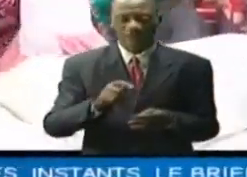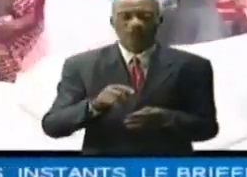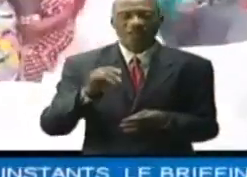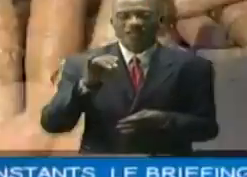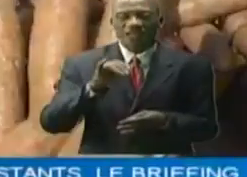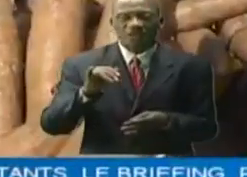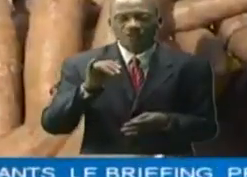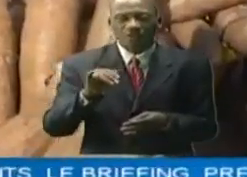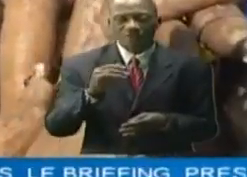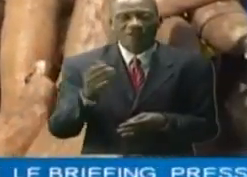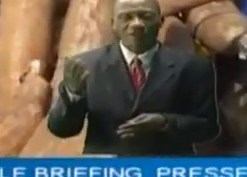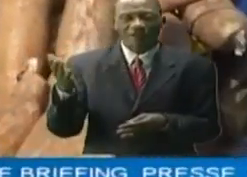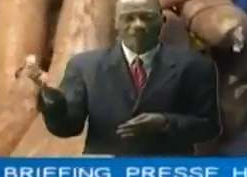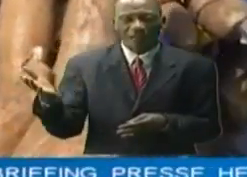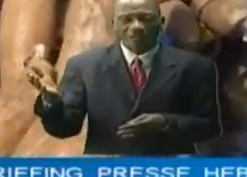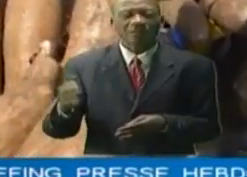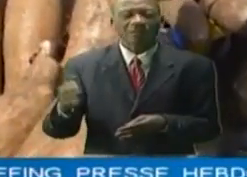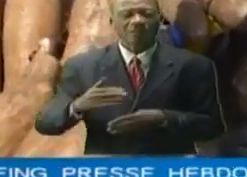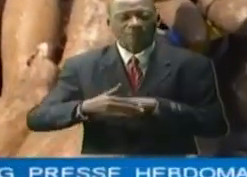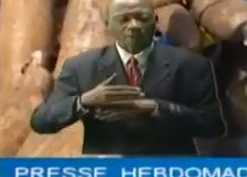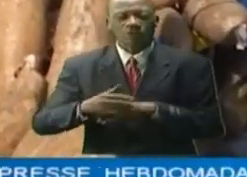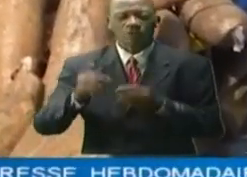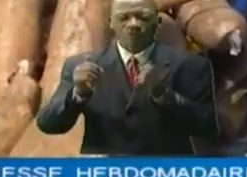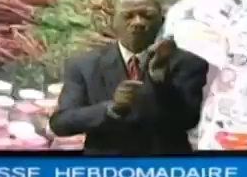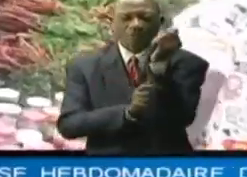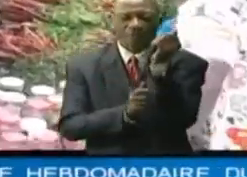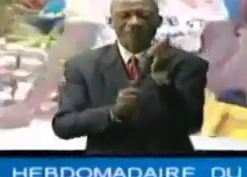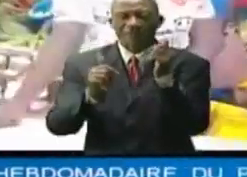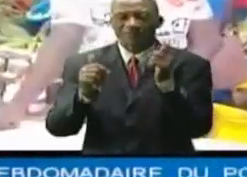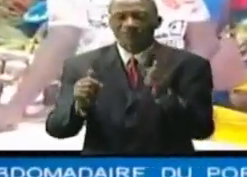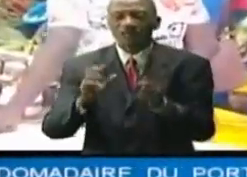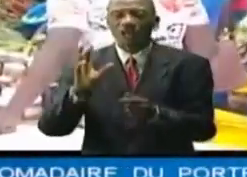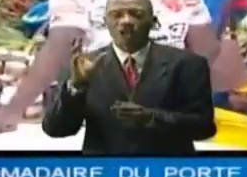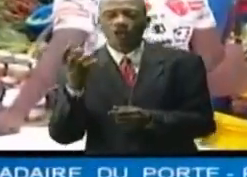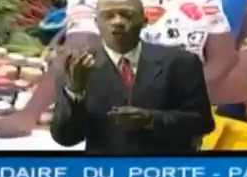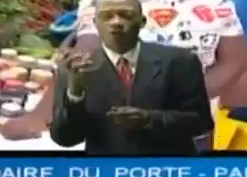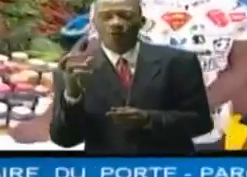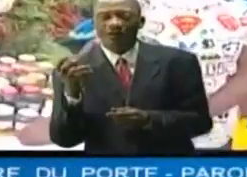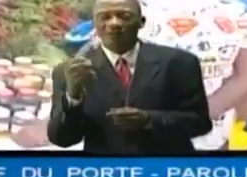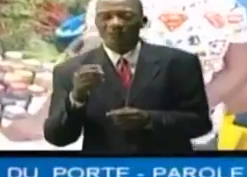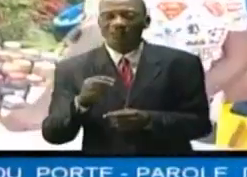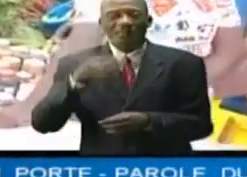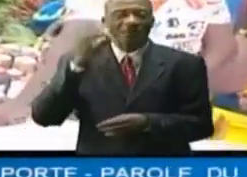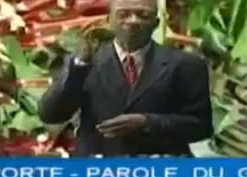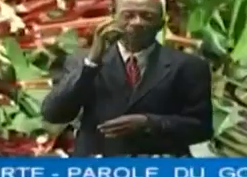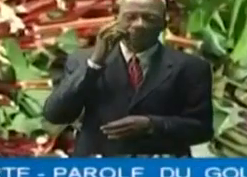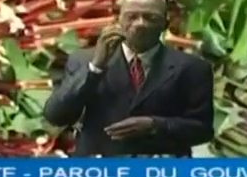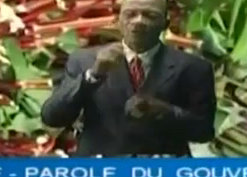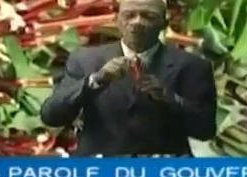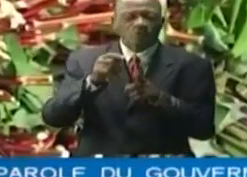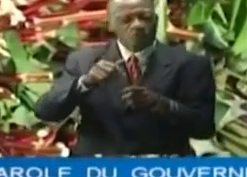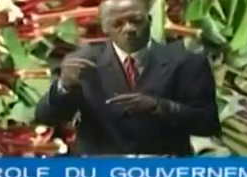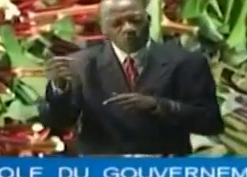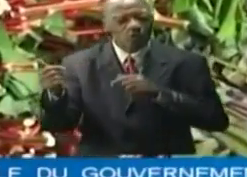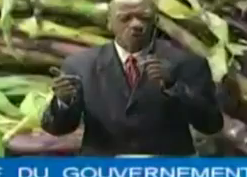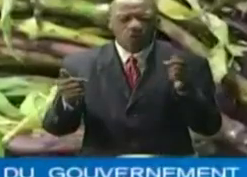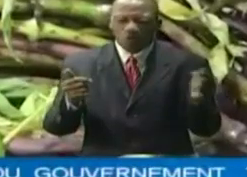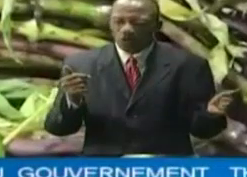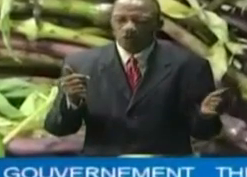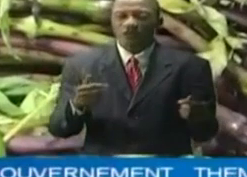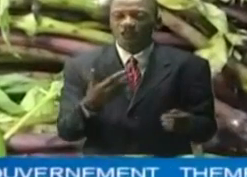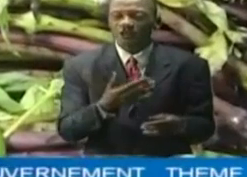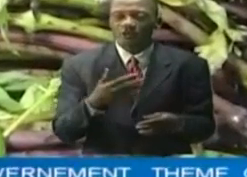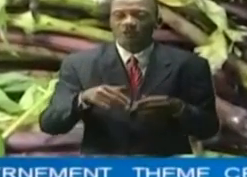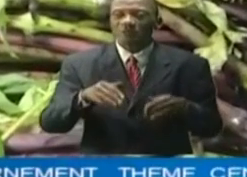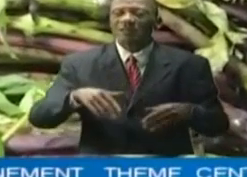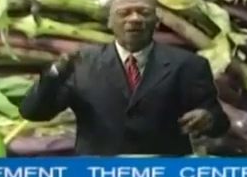pourrait produire suffisamment de manioc, du maïs, de tomates, du poivre et bien d'autres produits agricoles sans pour